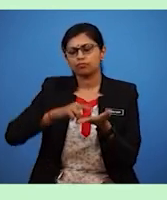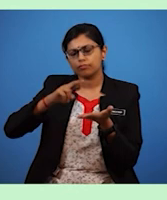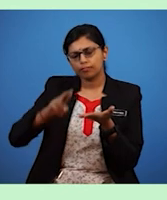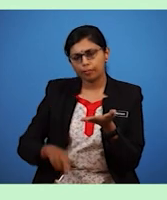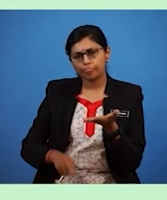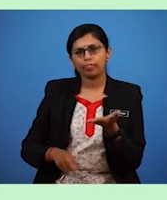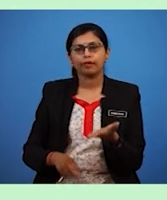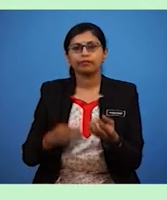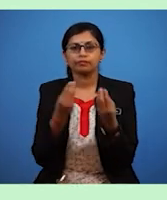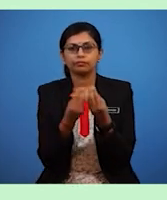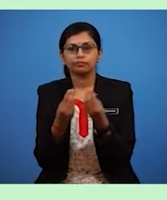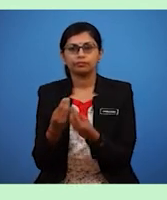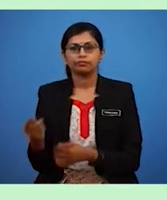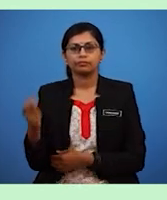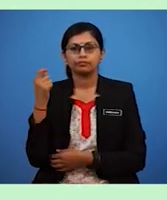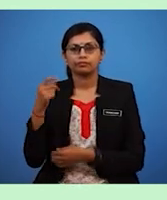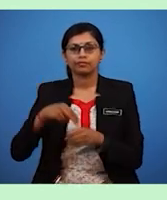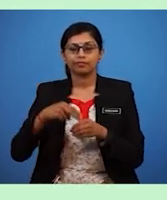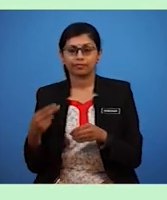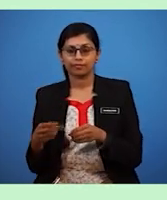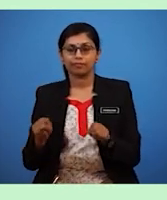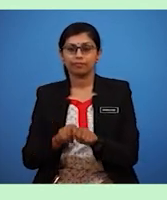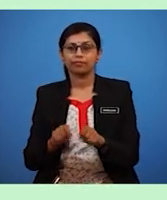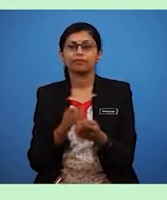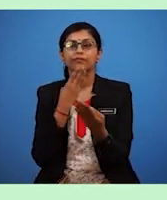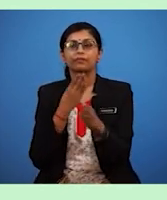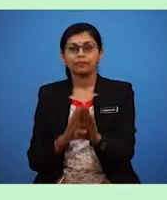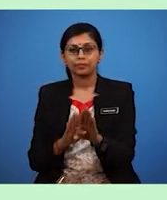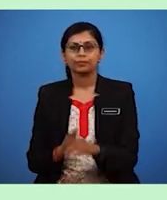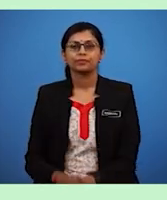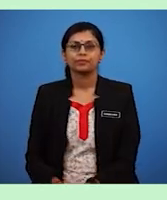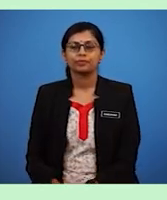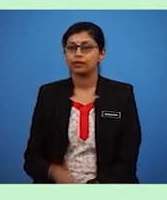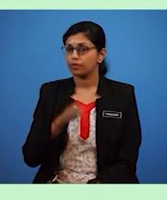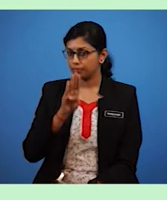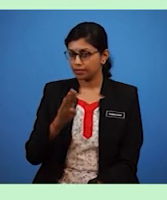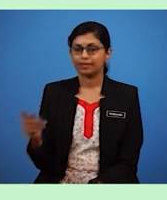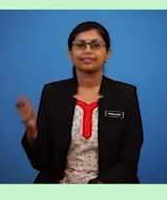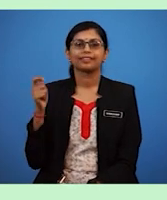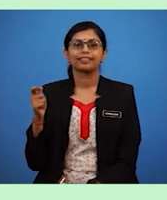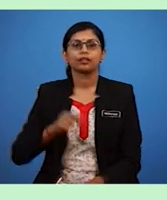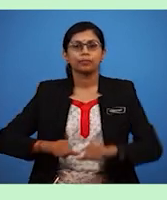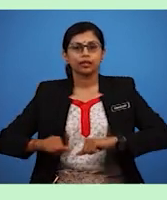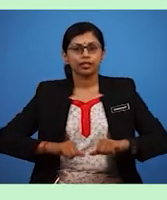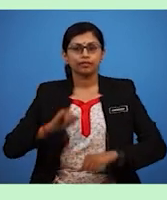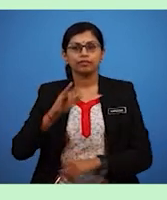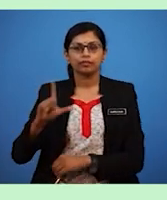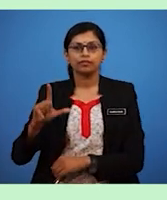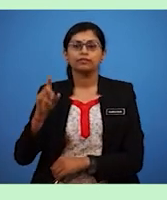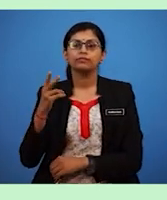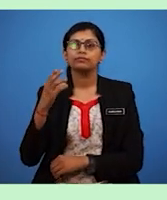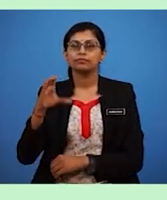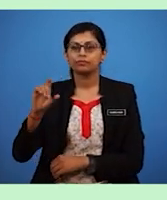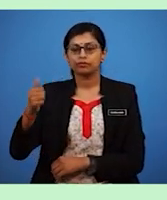jumlah tenaga hasil tindak balas. B. Tenaga pengaktifan